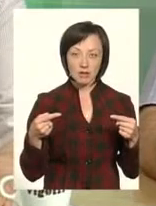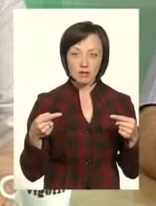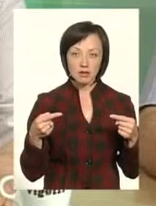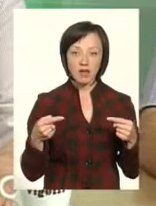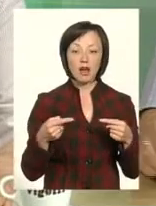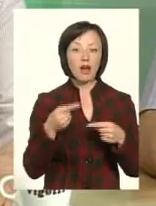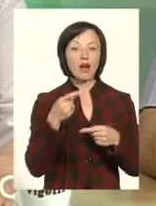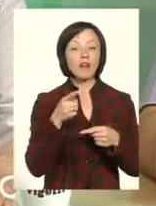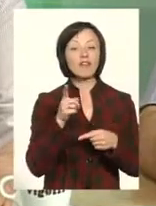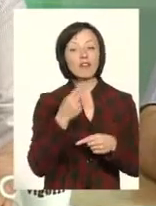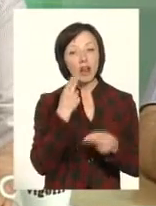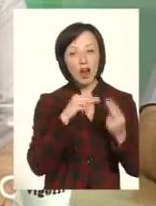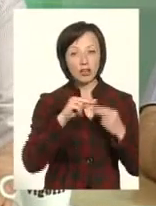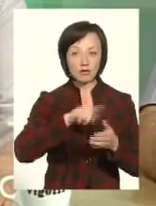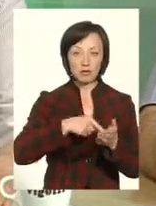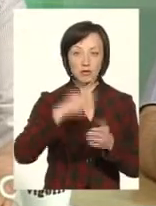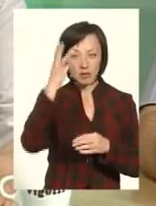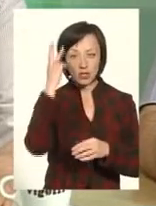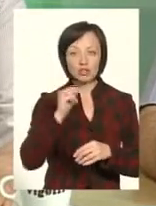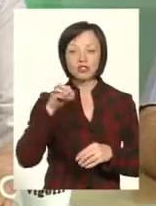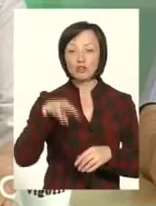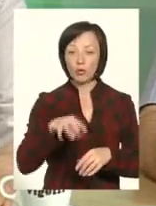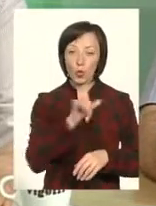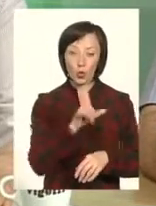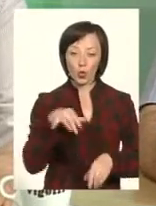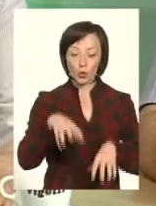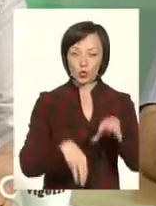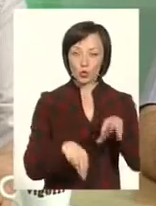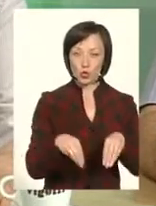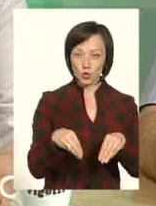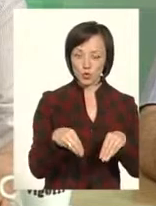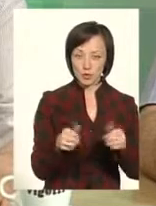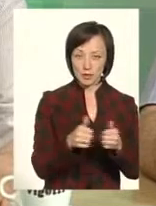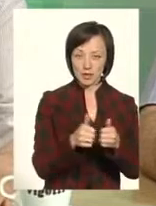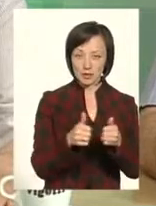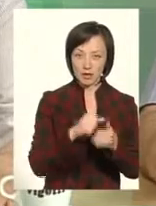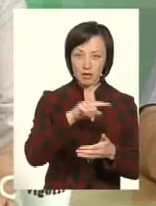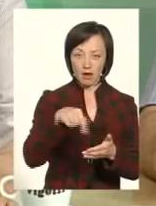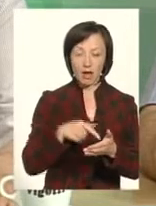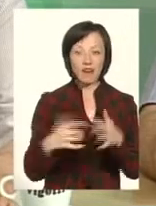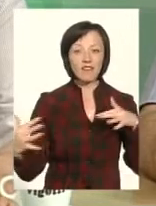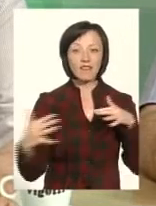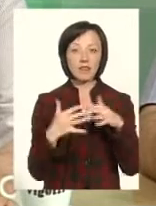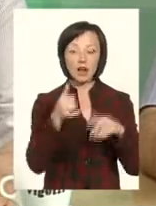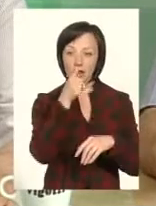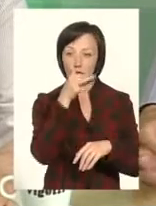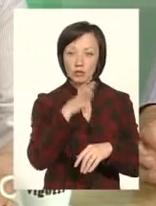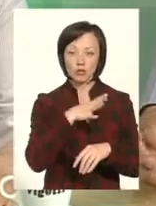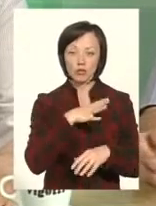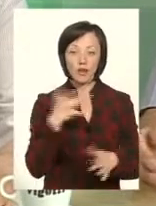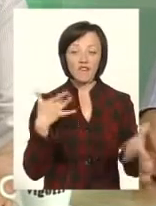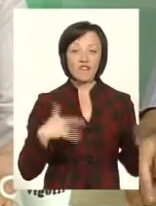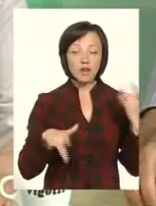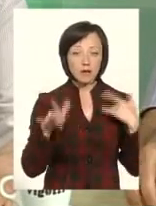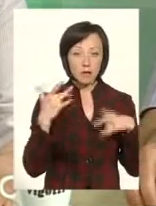в місті Хмельницькому, ніж в містах сусідах. І війна сьогодні не може бути